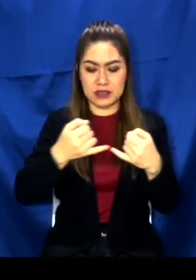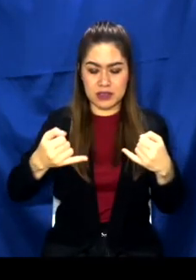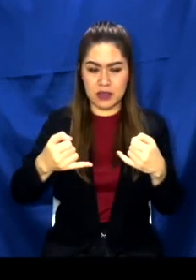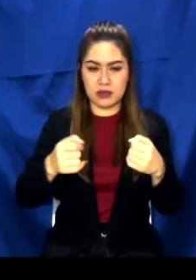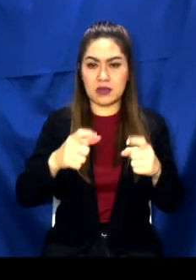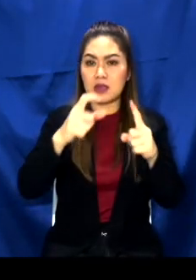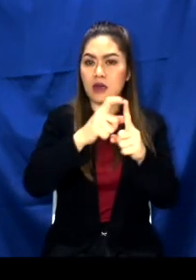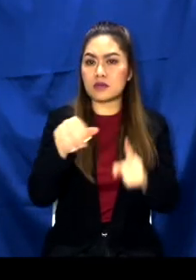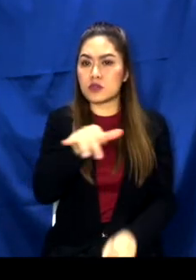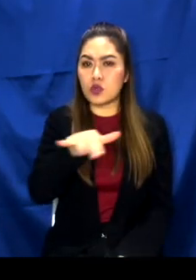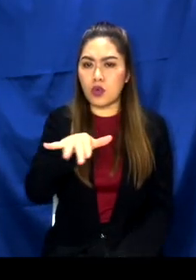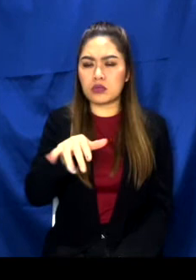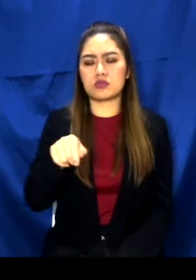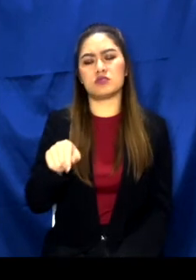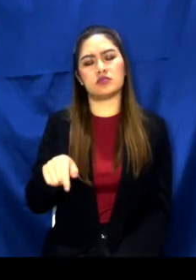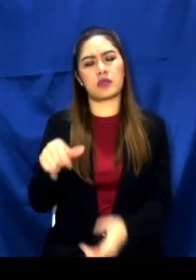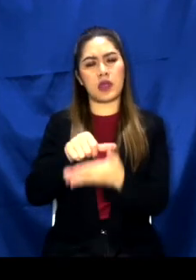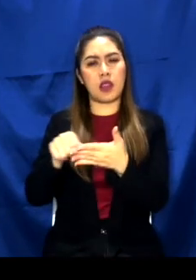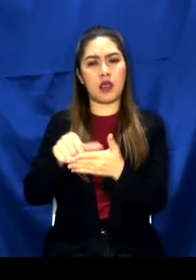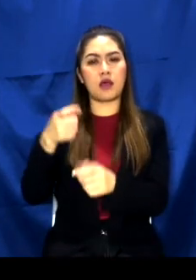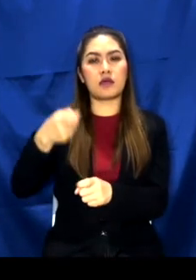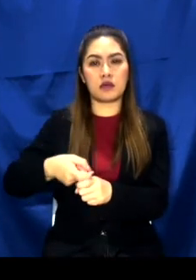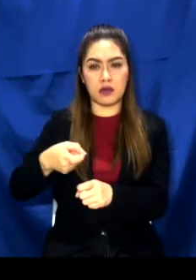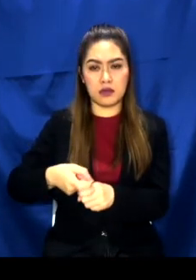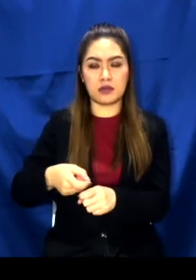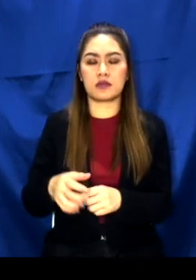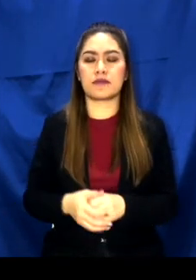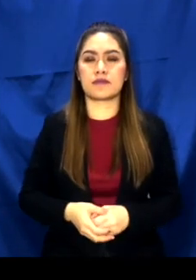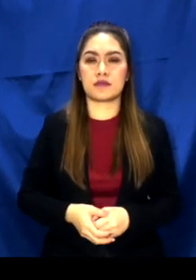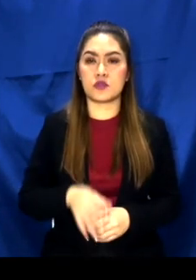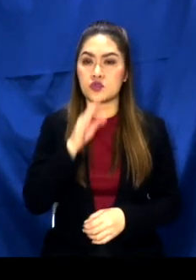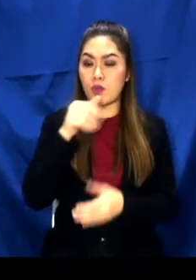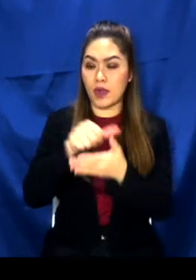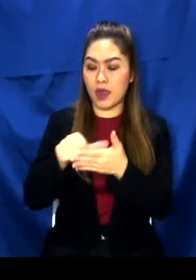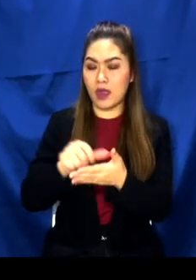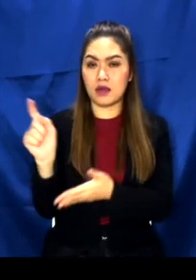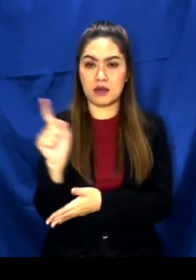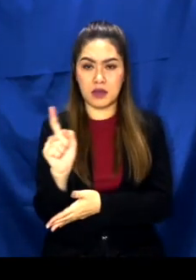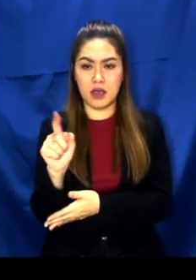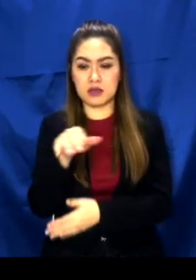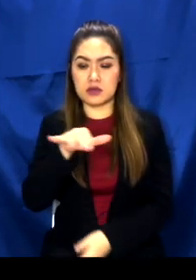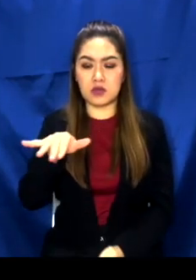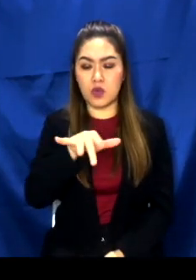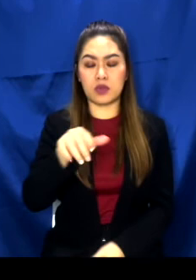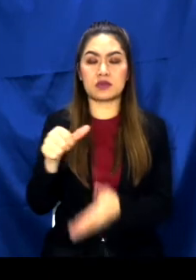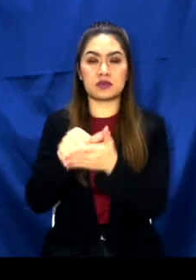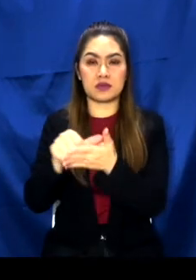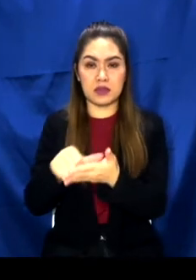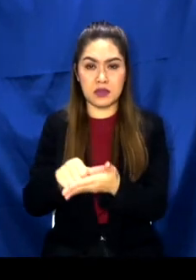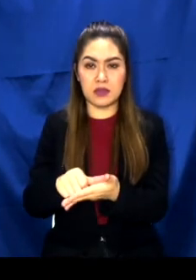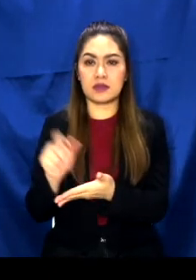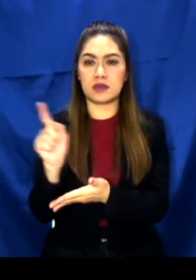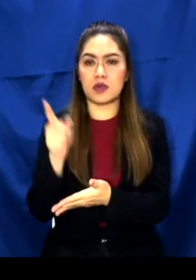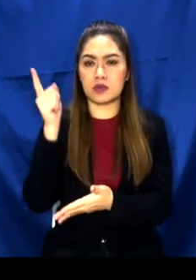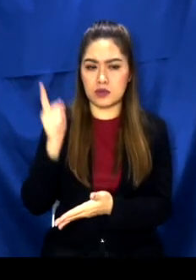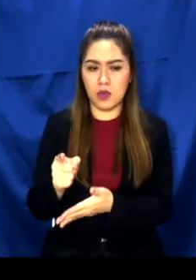แต่ละฟอนต์เนี่ยไม่สามารถที่จะแก้ไขได้นะคะเวลาเราจะแก้ตัวอักษรเนี่ยเวลาเราจะแก้ตัวอักษรนะคะเราจะ